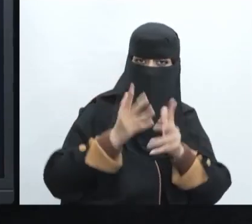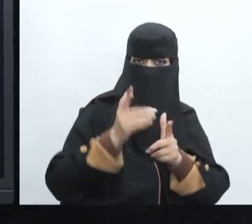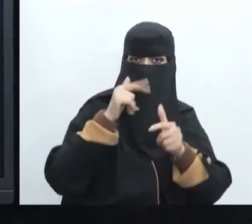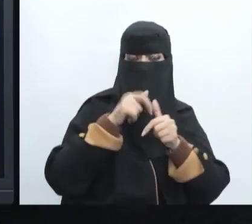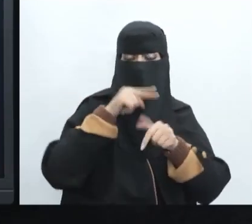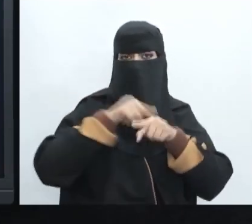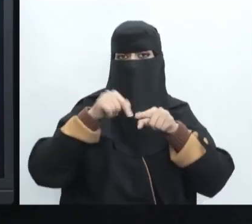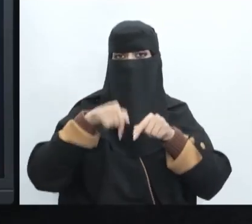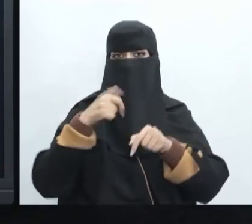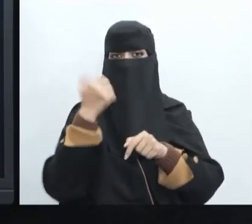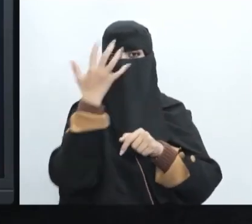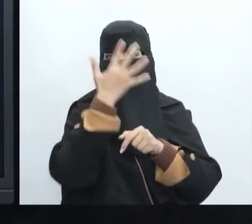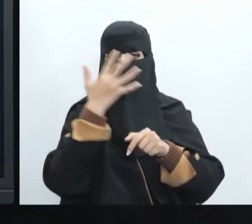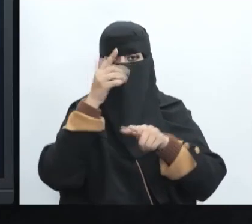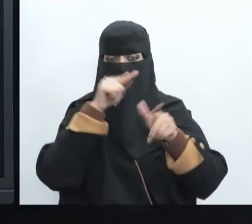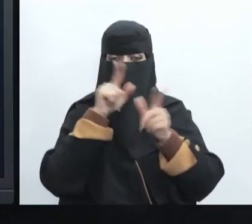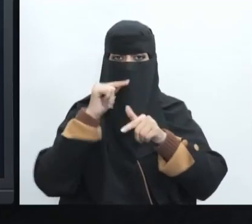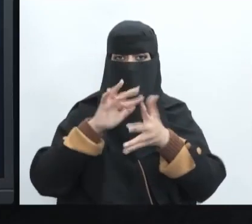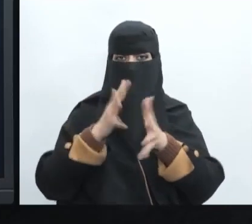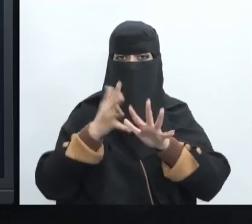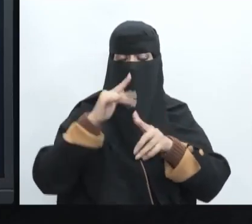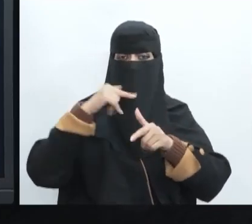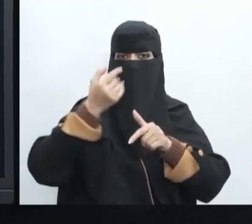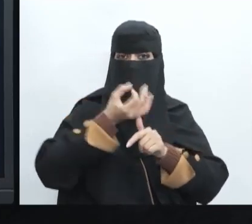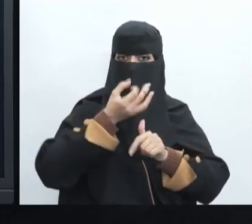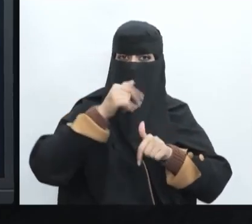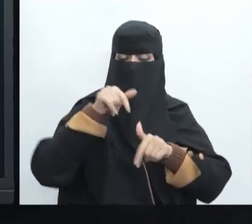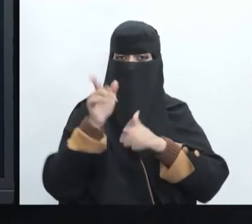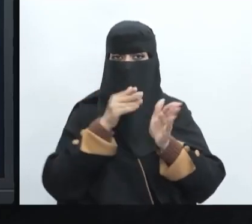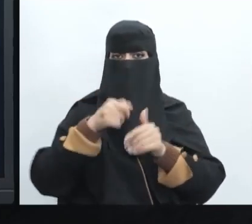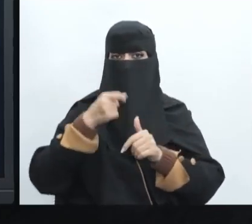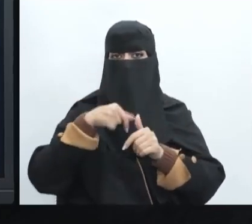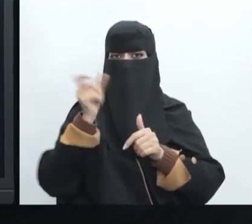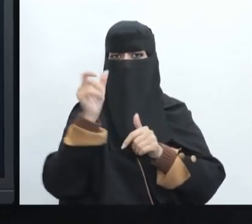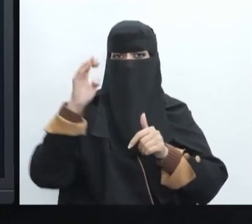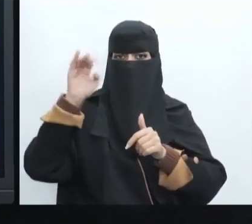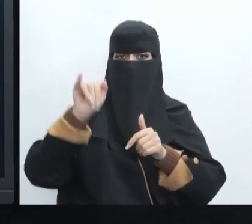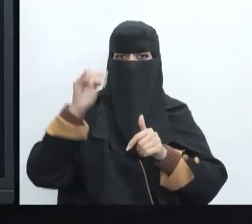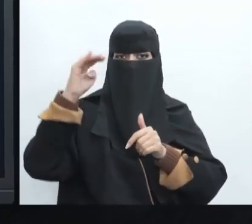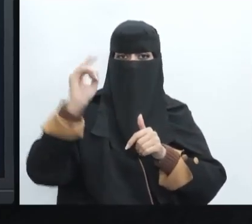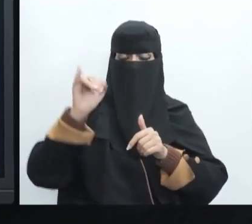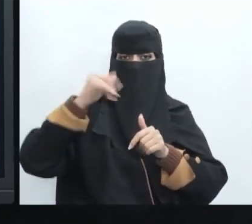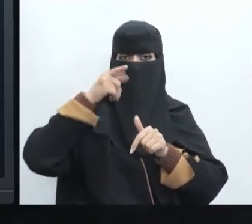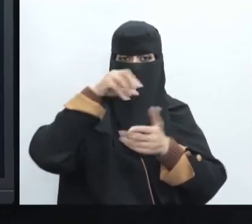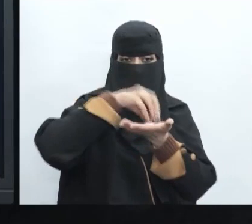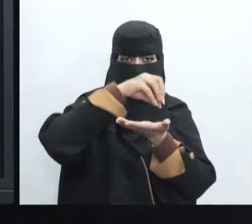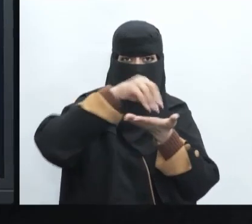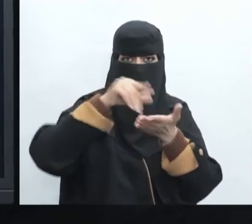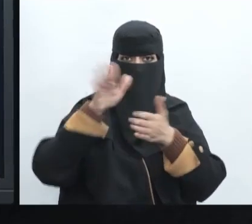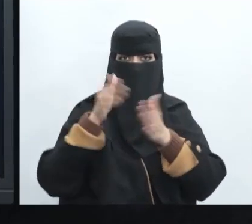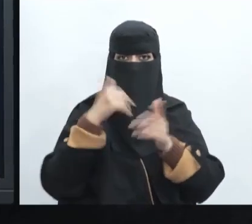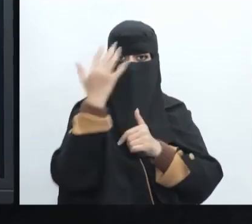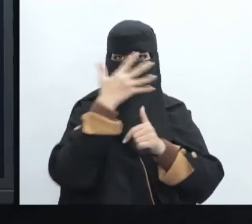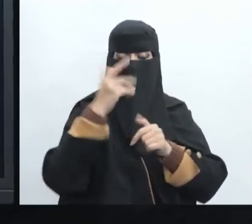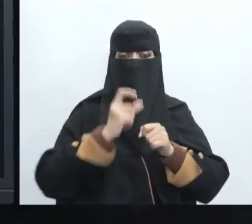الى افريقيا حينما تحدثنا عن نيجيريا كنموذجا لدول افريقيا